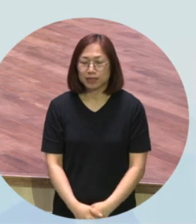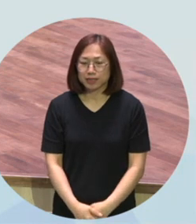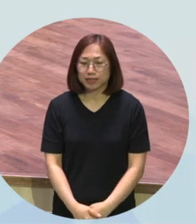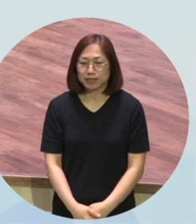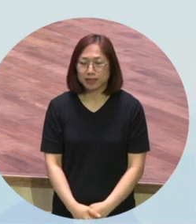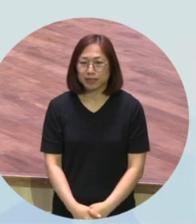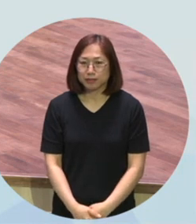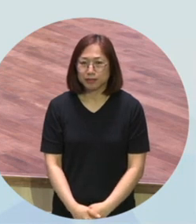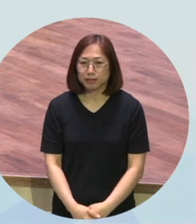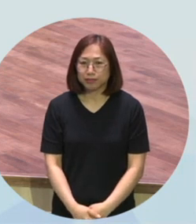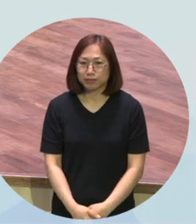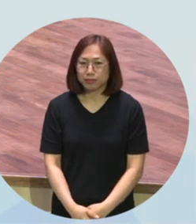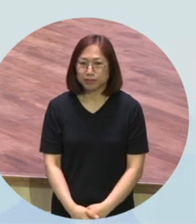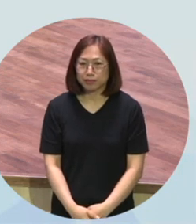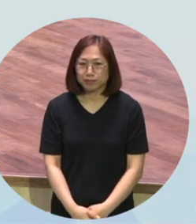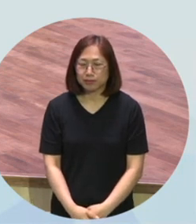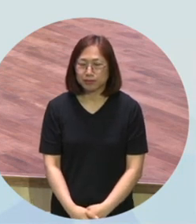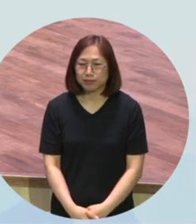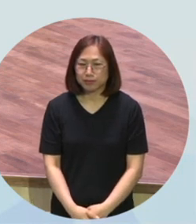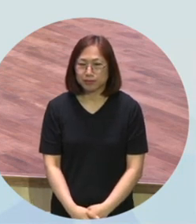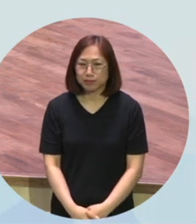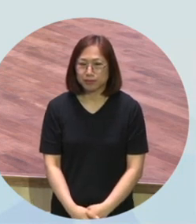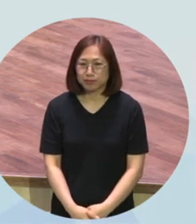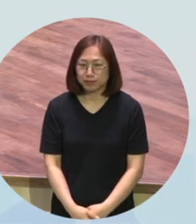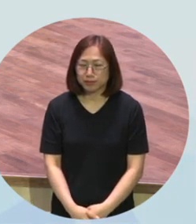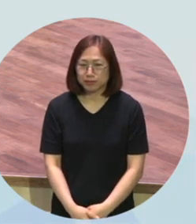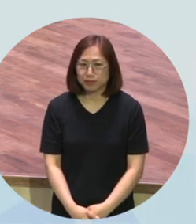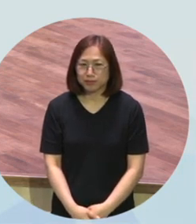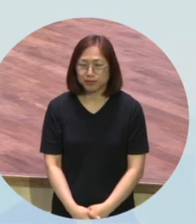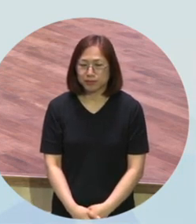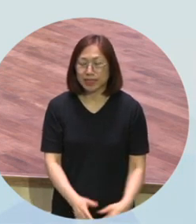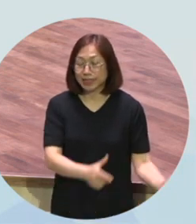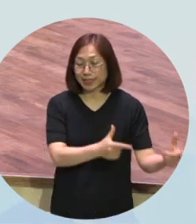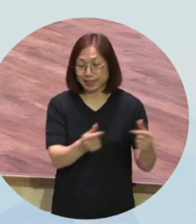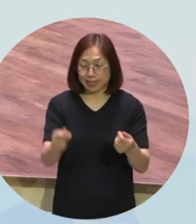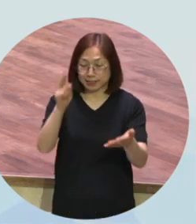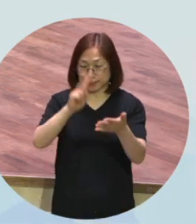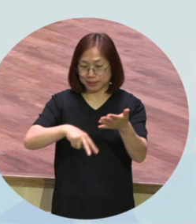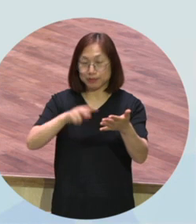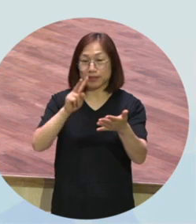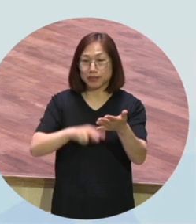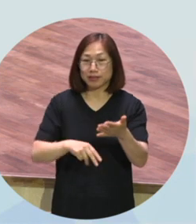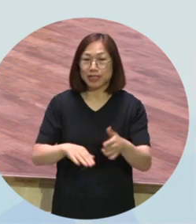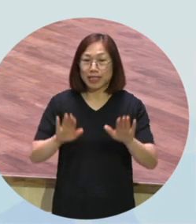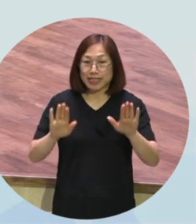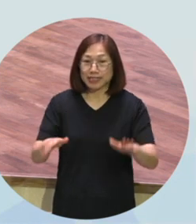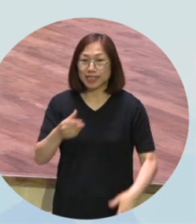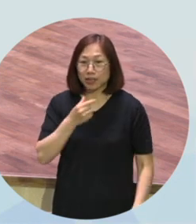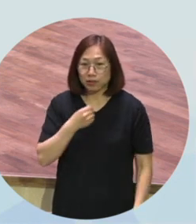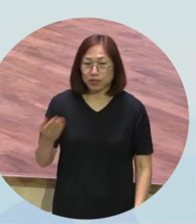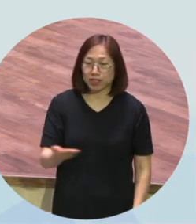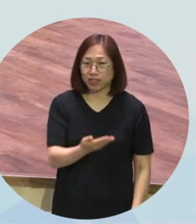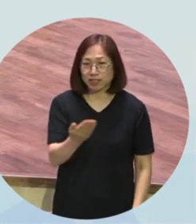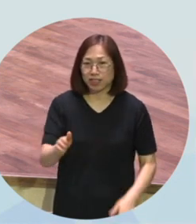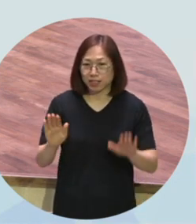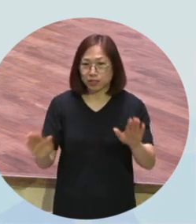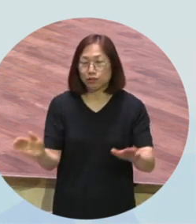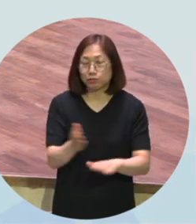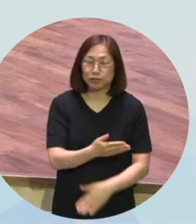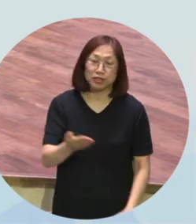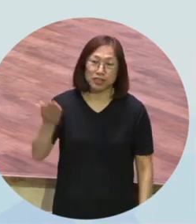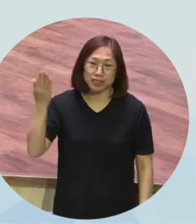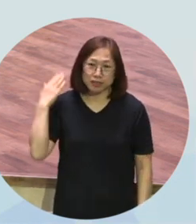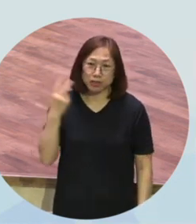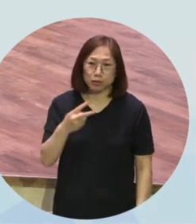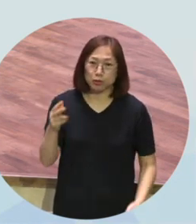학개서 2장 15절로 19절까지 다 같이 한음 소리로 같이 읽겠습니다. 시작. 이제 원하건대